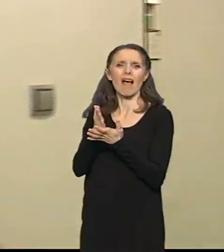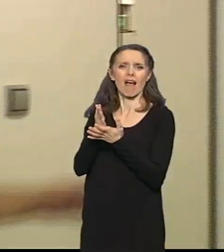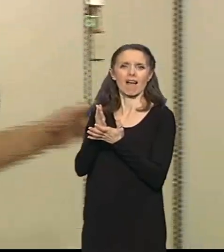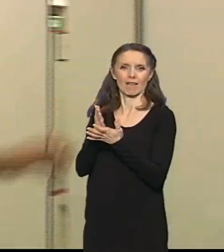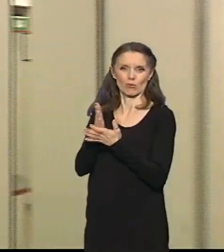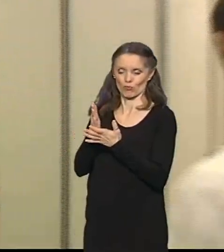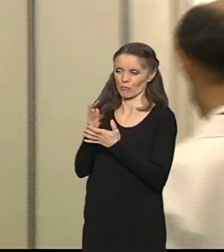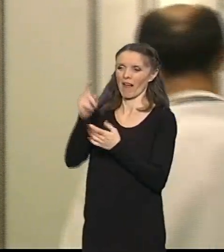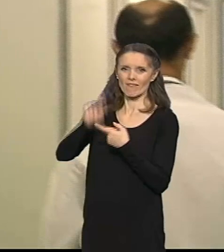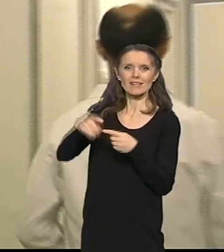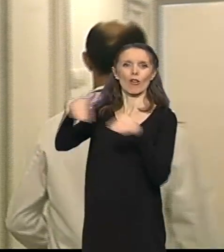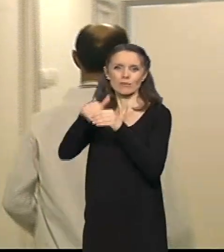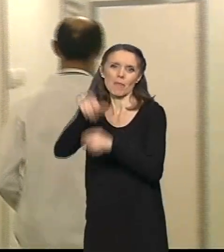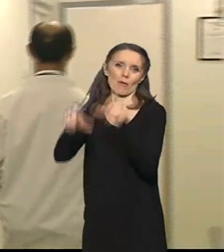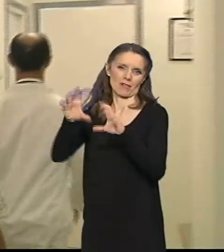Izvolite.